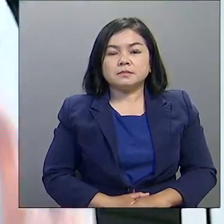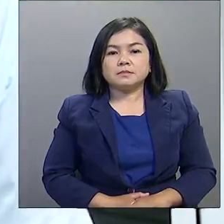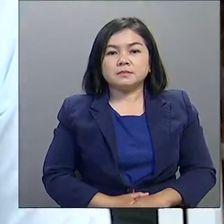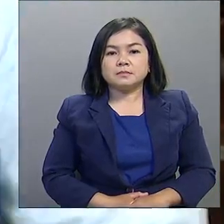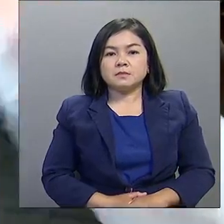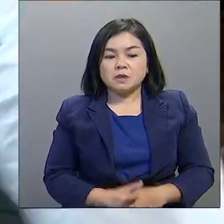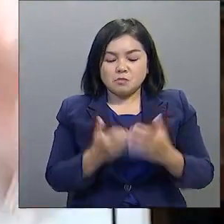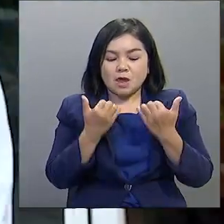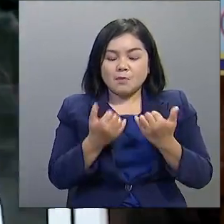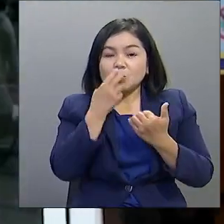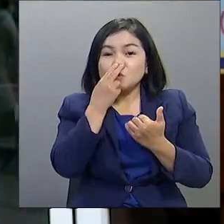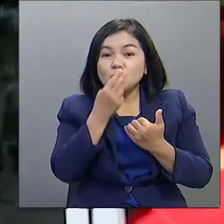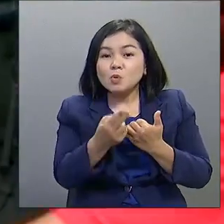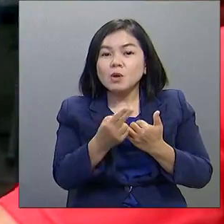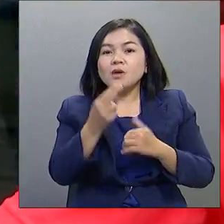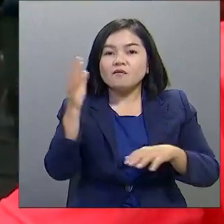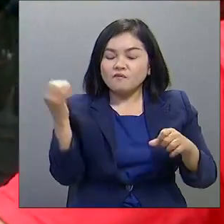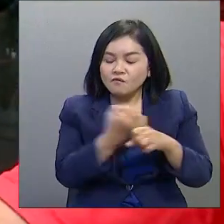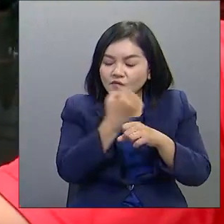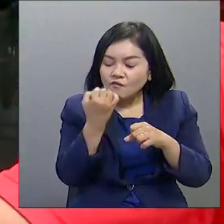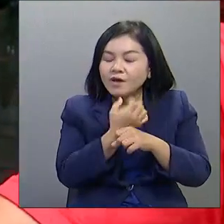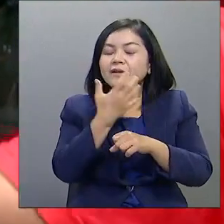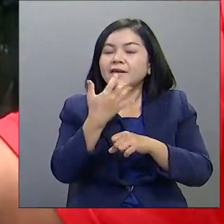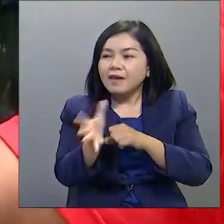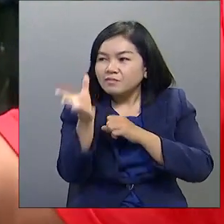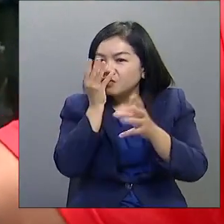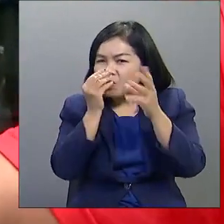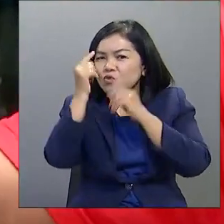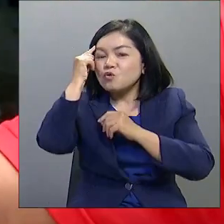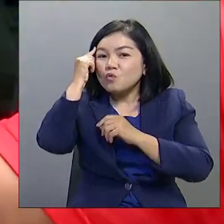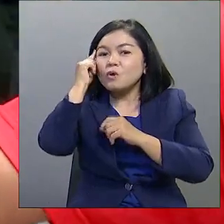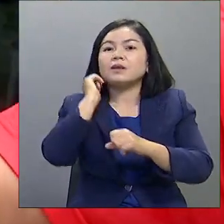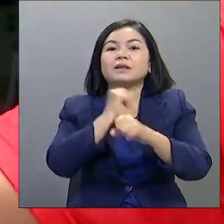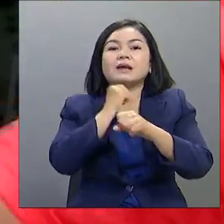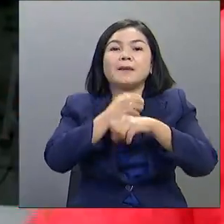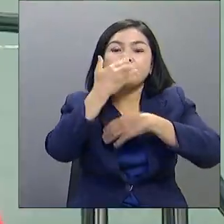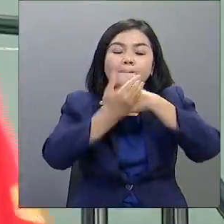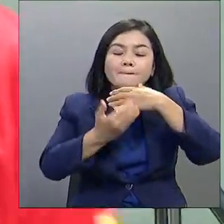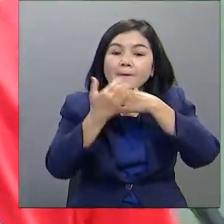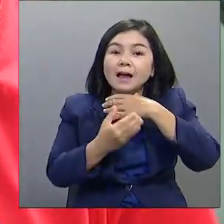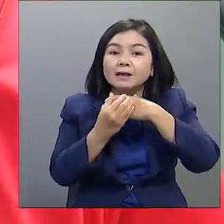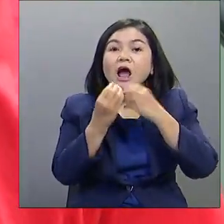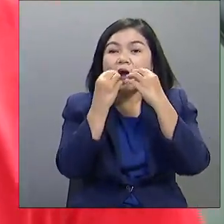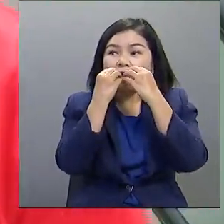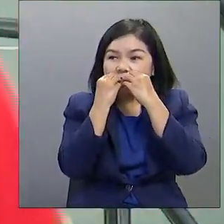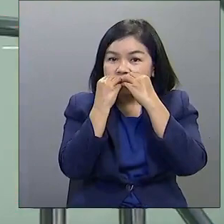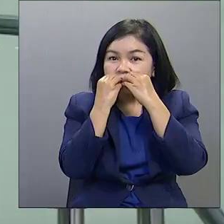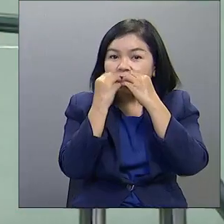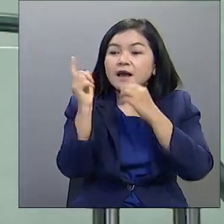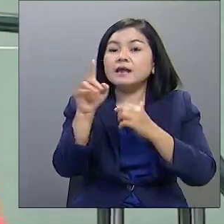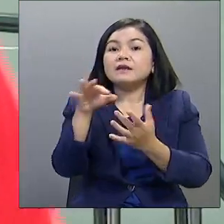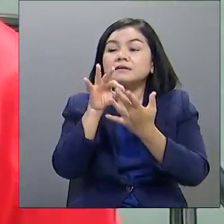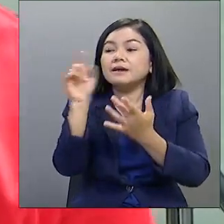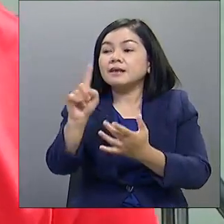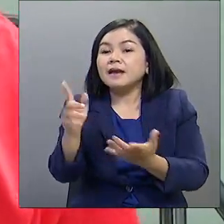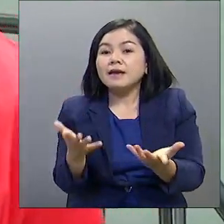าถึงแล้วนะคะลงมือทำแล้วได้เรียนรู้วิธีการทำขนมปังแล้วเดี๋ยวกันนี้จะต้องชิมแล้วล่ะค่ะให้ชิมตัวไหนดี